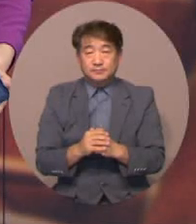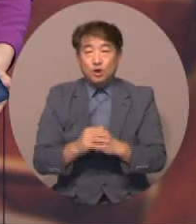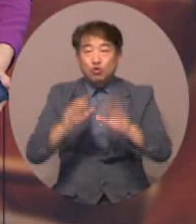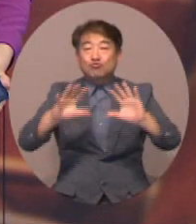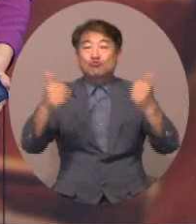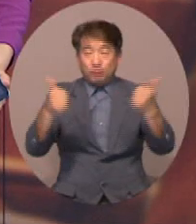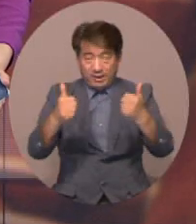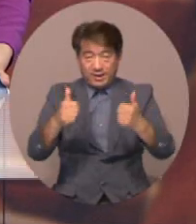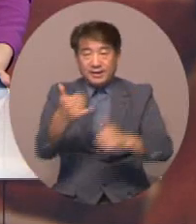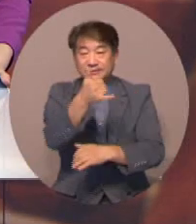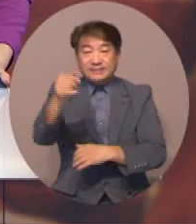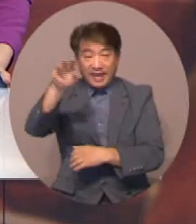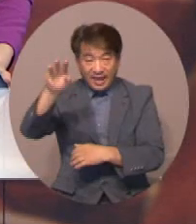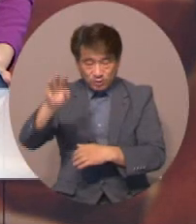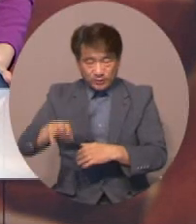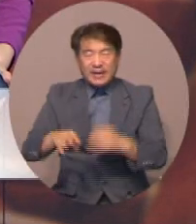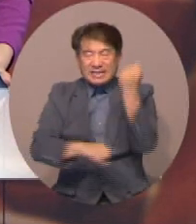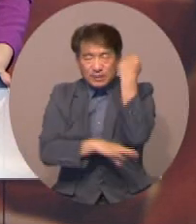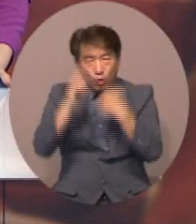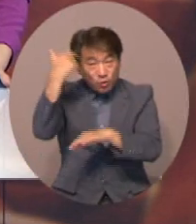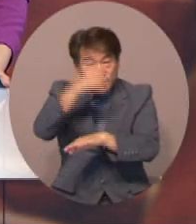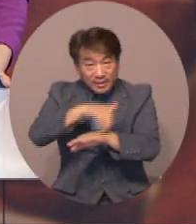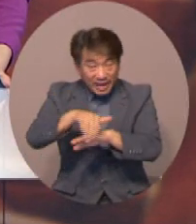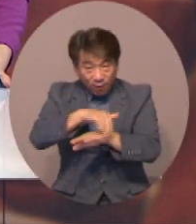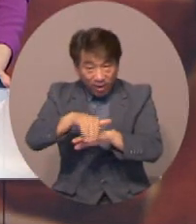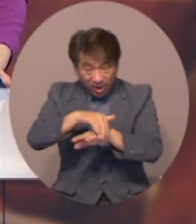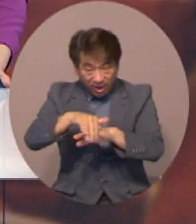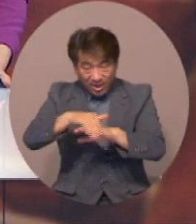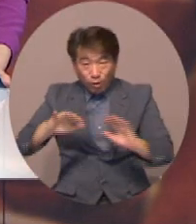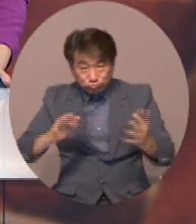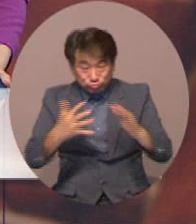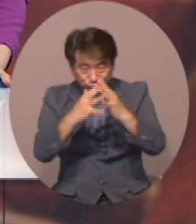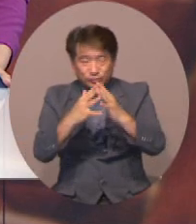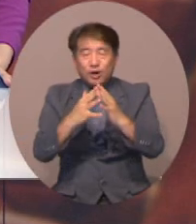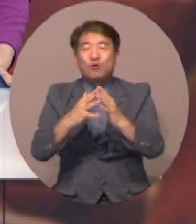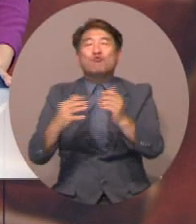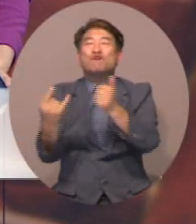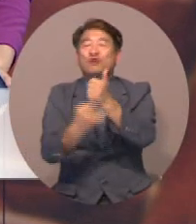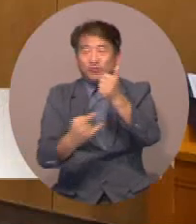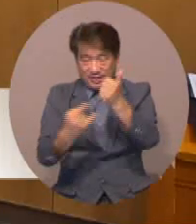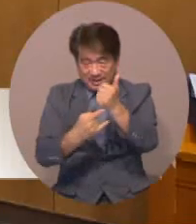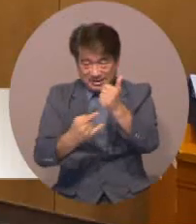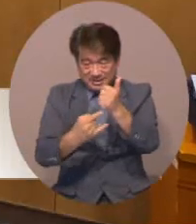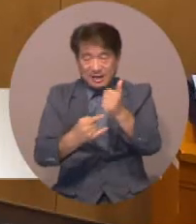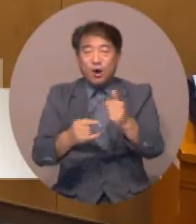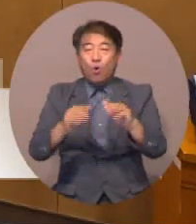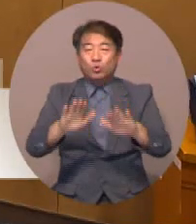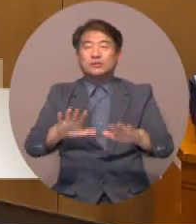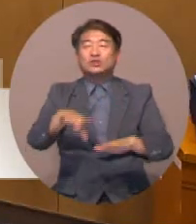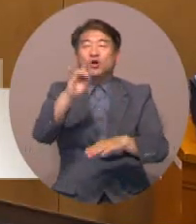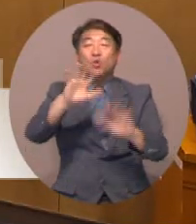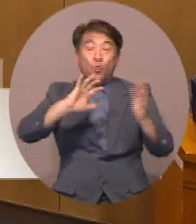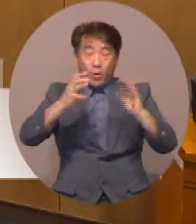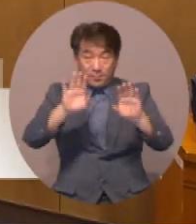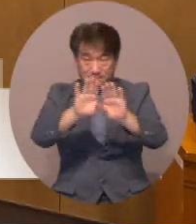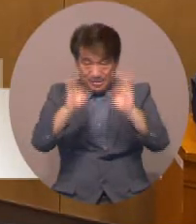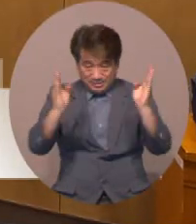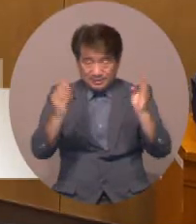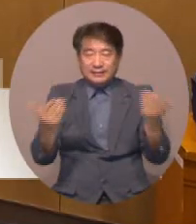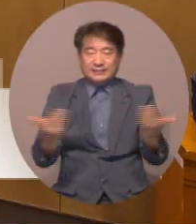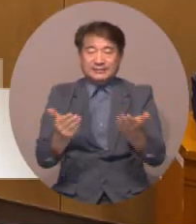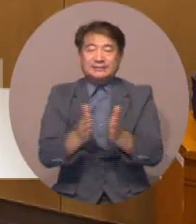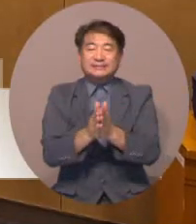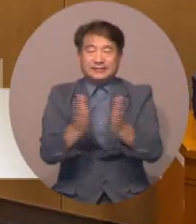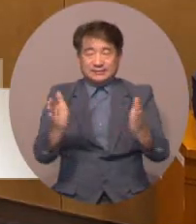국회 세종 의사당의 기본 계획 수립과 건설 사업 등을 맡는 건립 위원회가 위촉식과 첫 회의를 열고 본격적인